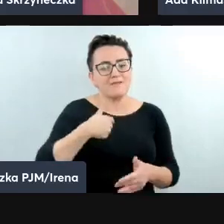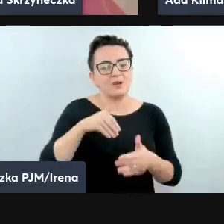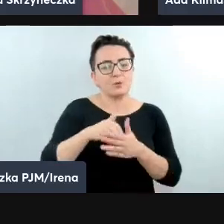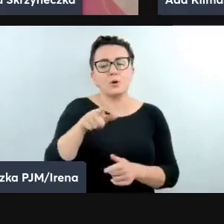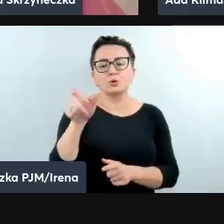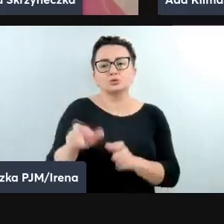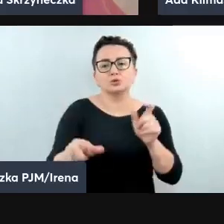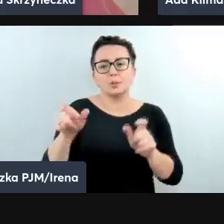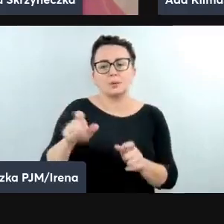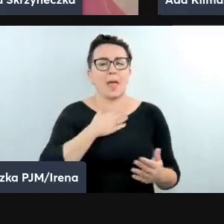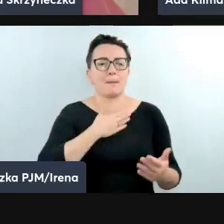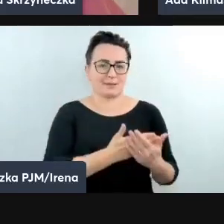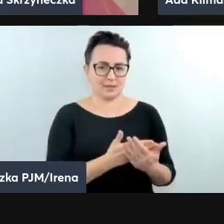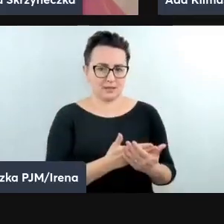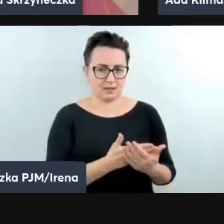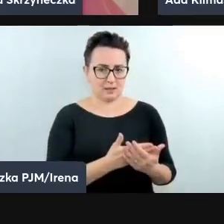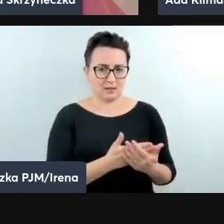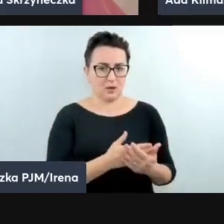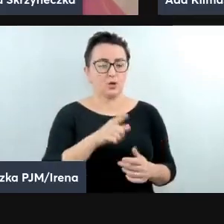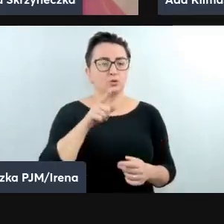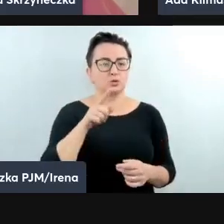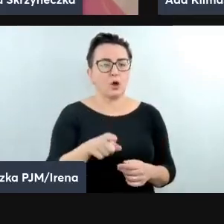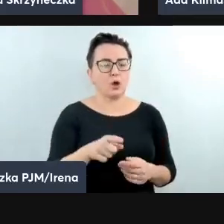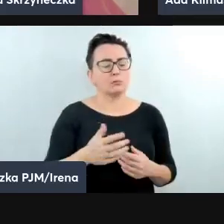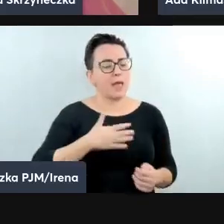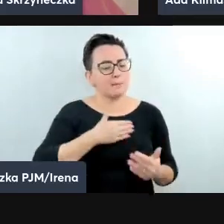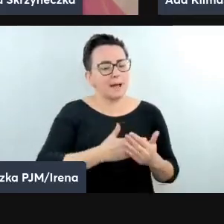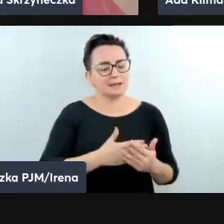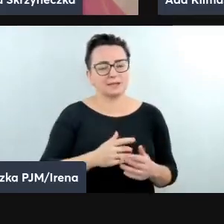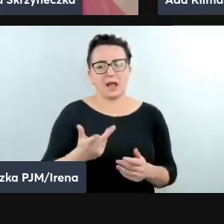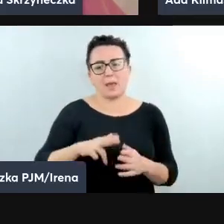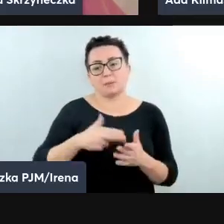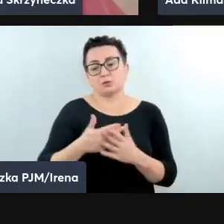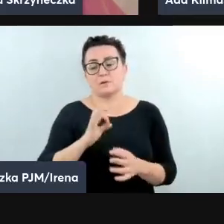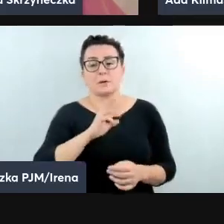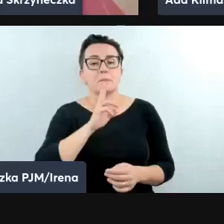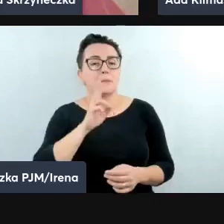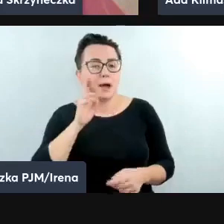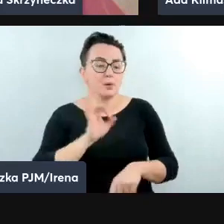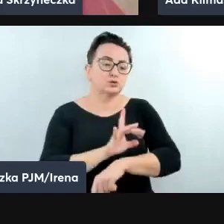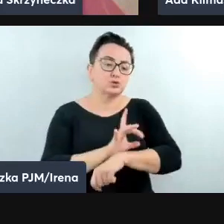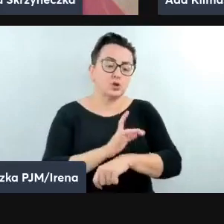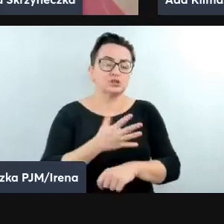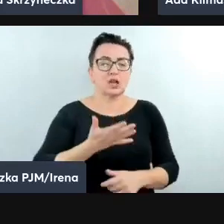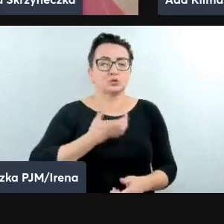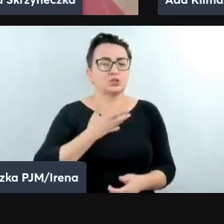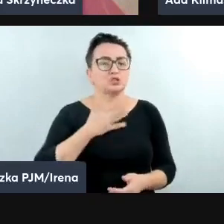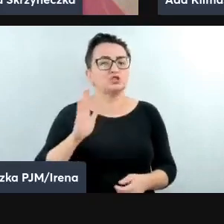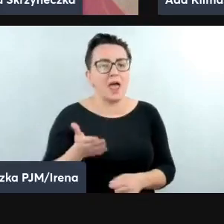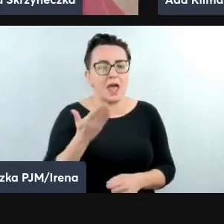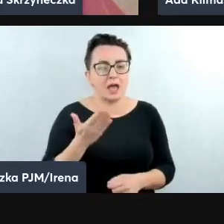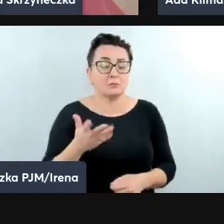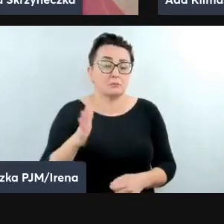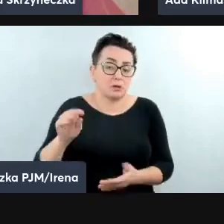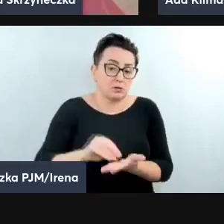osoby, że ta mama, ciocia może się źle czuje, bo ma miesiączkę. Też jak mówię, widzę też, kiedyś